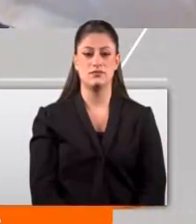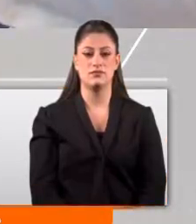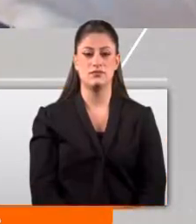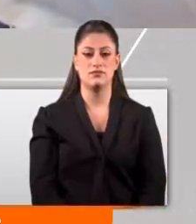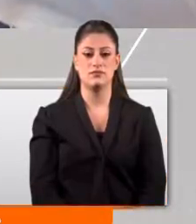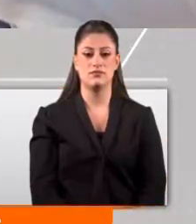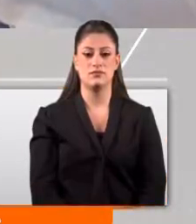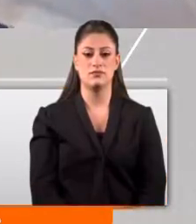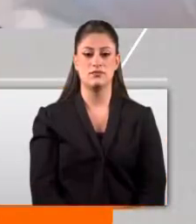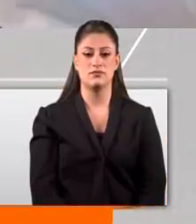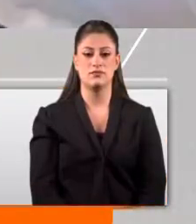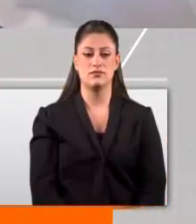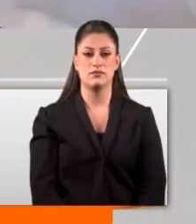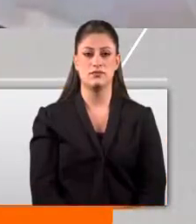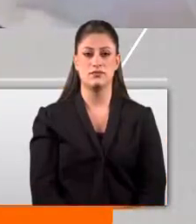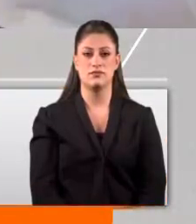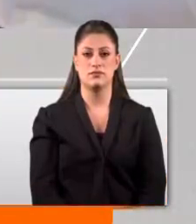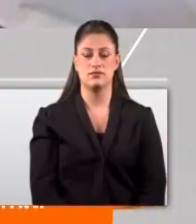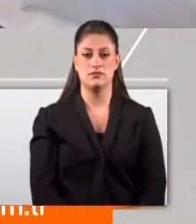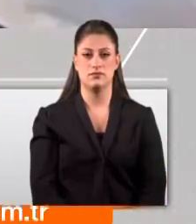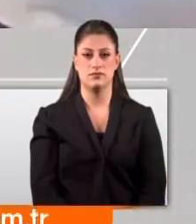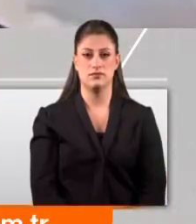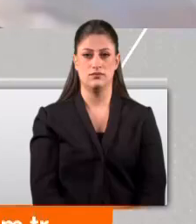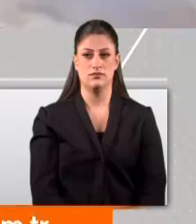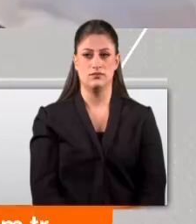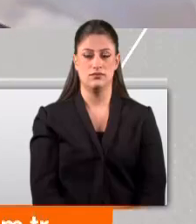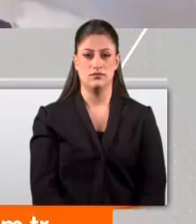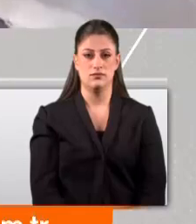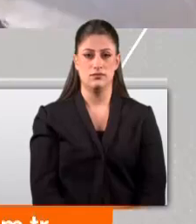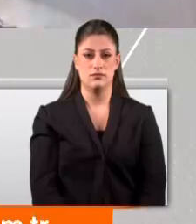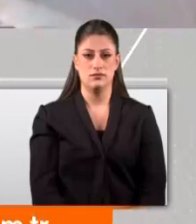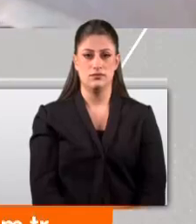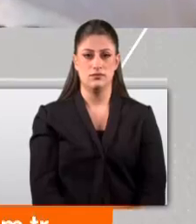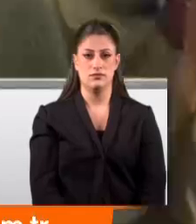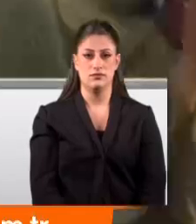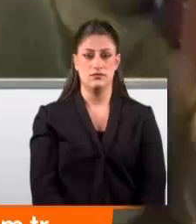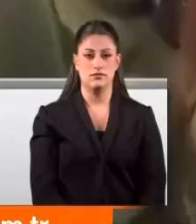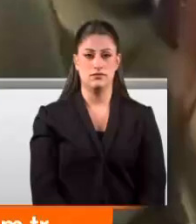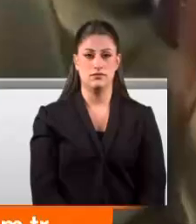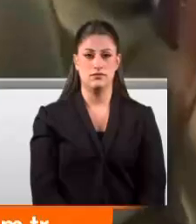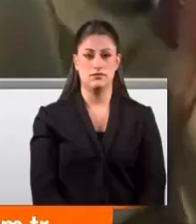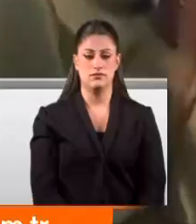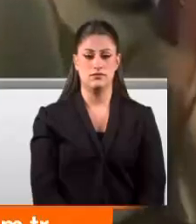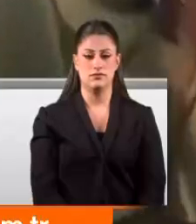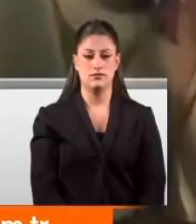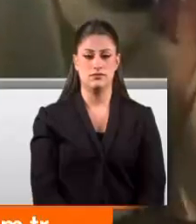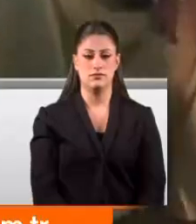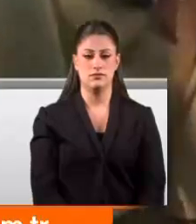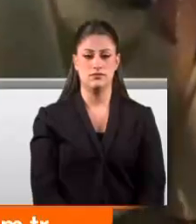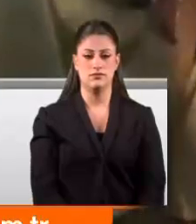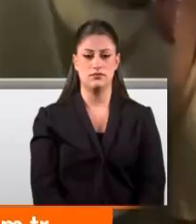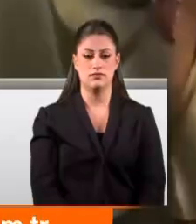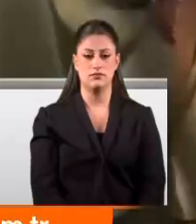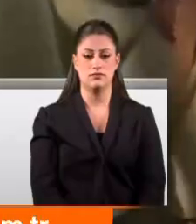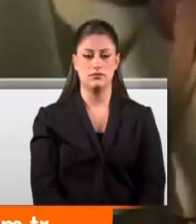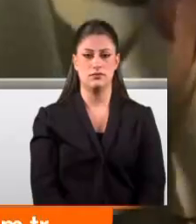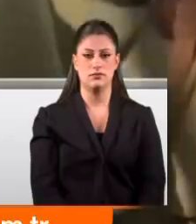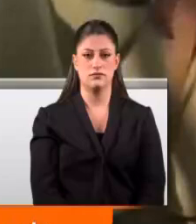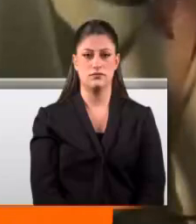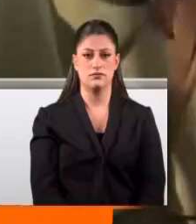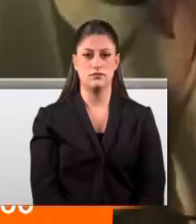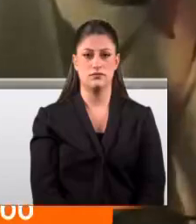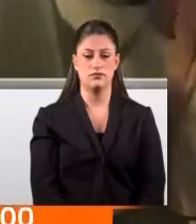bu umudu inşallah geleceğe taşıyacak olan sizlersiniz. Şu anda kimlerle ne gibi bir